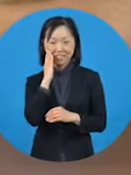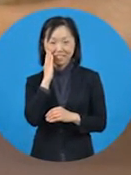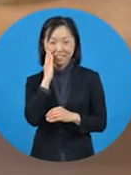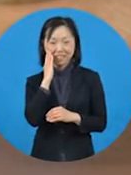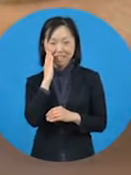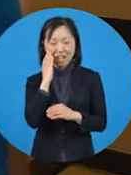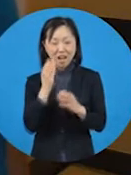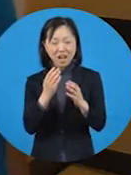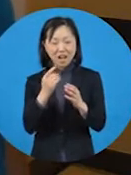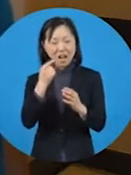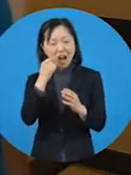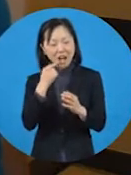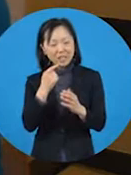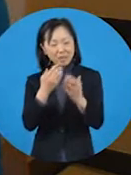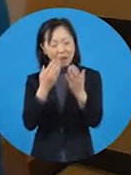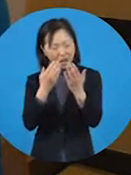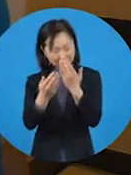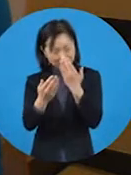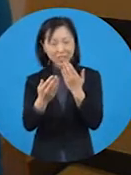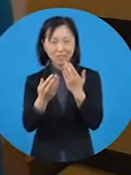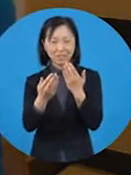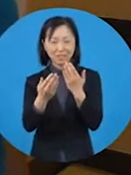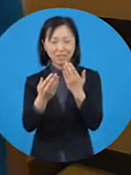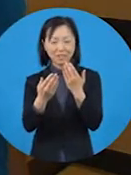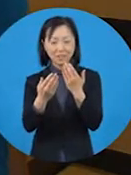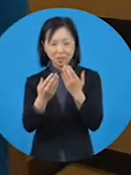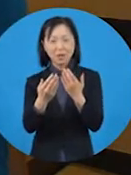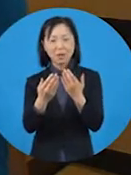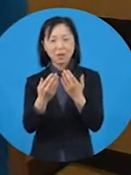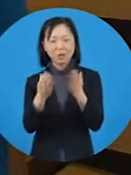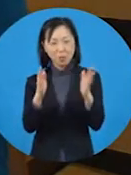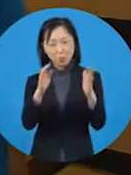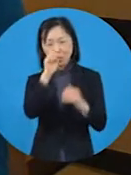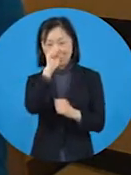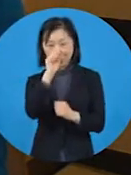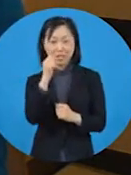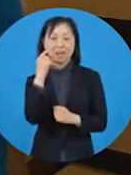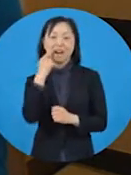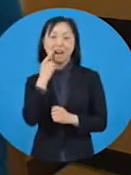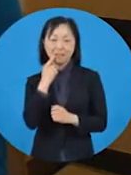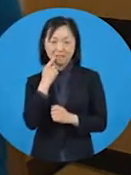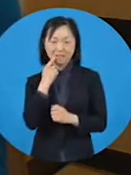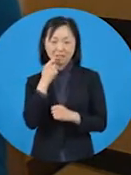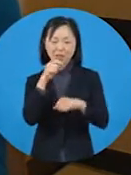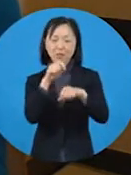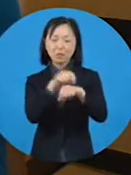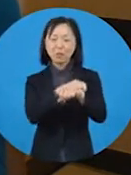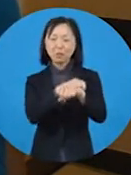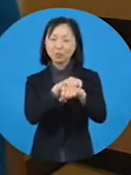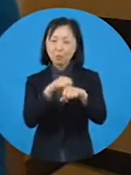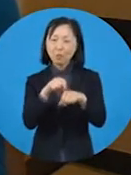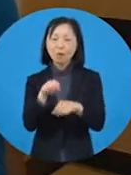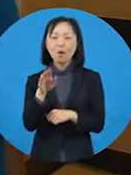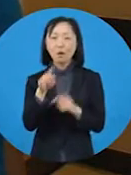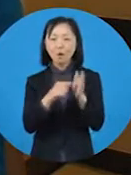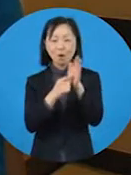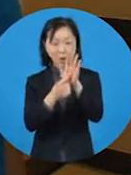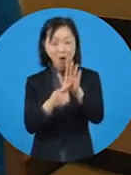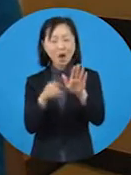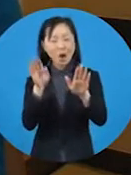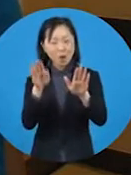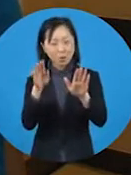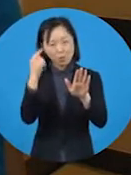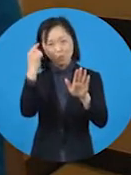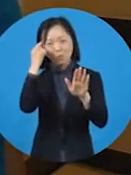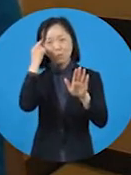しっかり旨味も感じられるんですけど、全然しつこくないですね。 そうですね、やっぱりジューシー豚の特徴がす